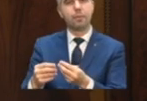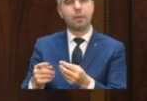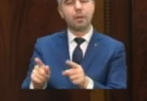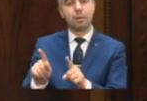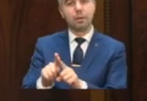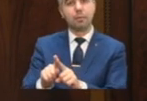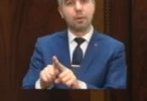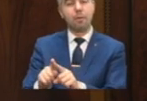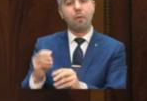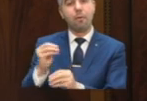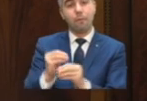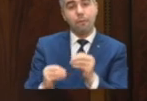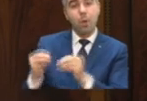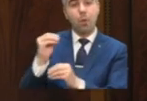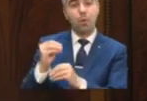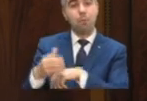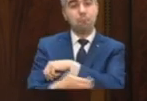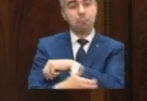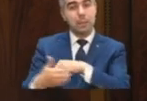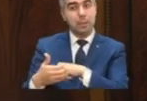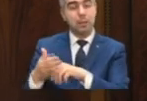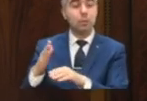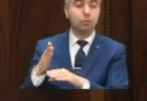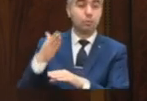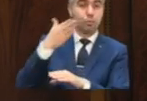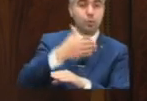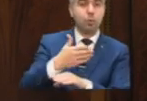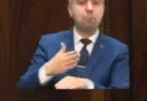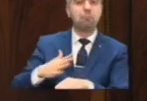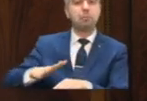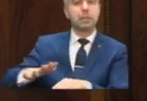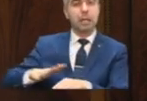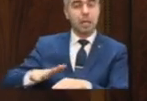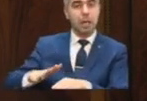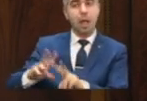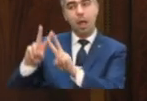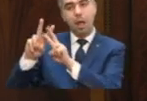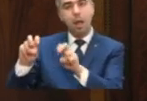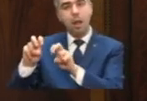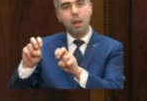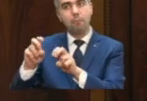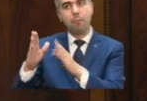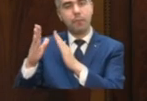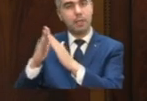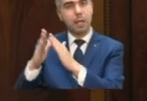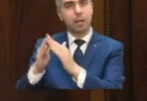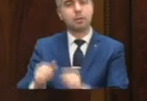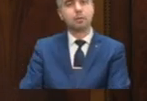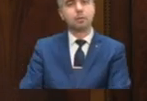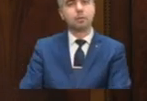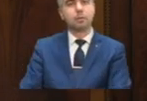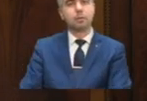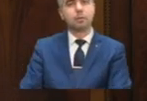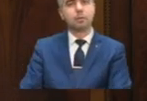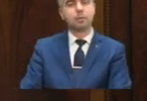تفرز الهشاشه والناس غيهبطوا للمدينه، غيبغيو يهبطوا للمدينه وغيبغيو يقلبوا على سكن. وبالتالي اليوم